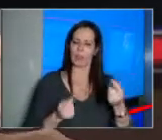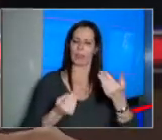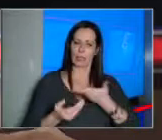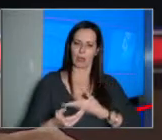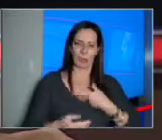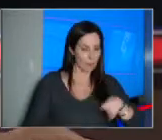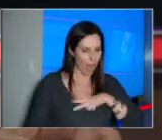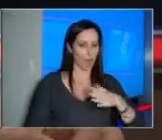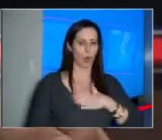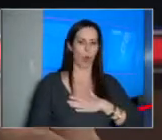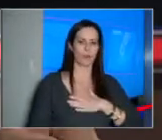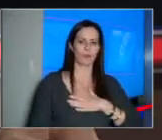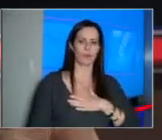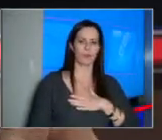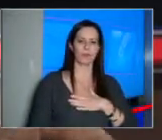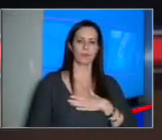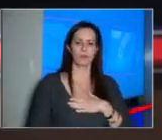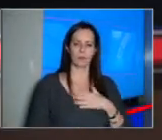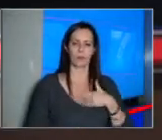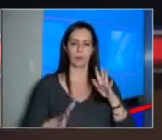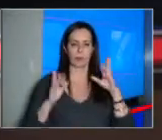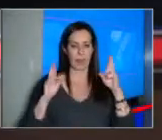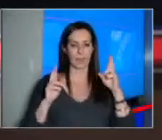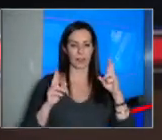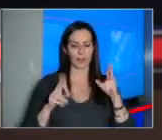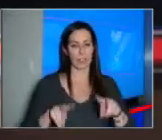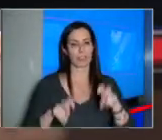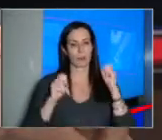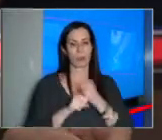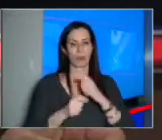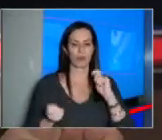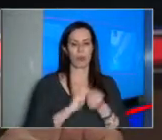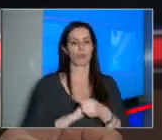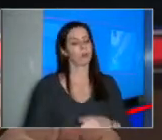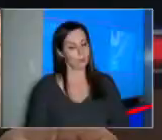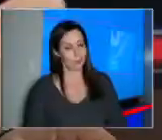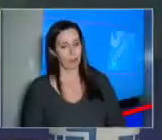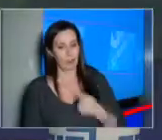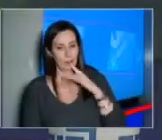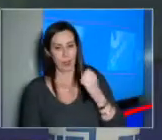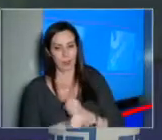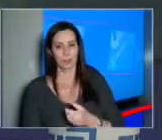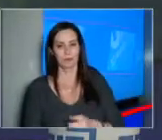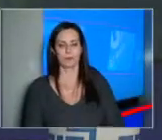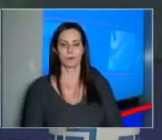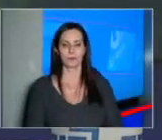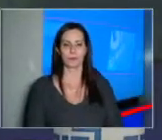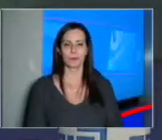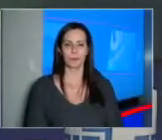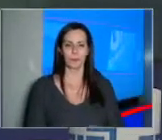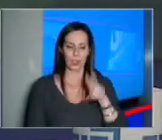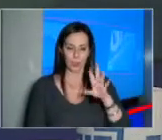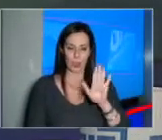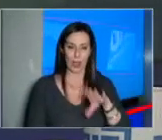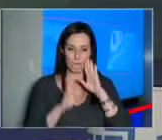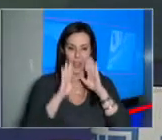אליי, באחריותי, ואני מאוד מקווה שתהיה פה הזדמנות לעשות איזשהו תיקון. אז הנה, אני אגיד לכם מה נעשה. תנו לי את שלוש. ככה, יש לנו